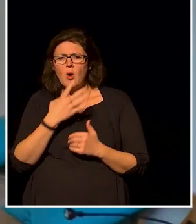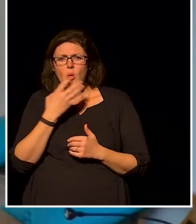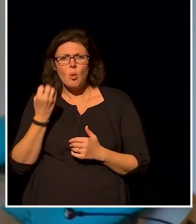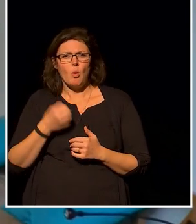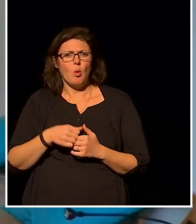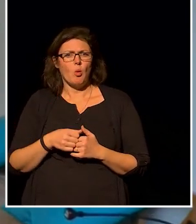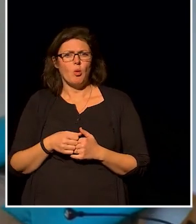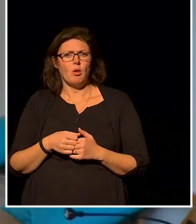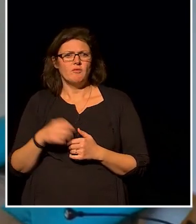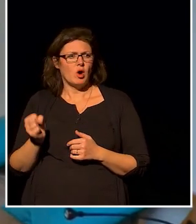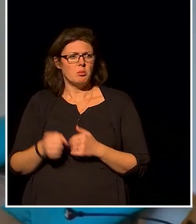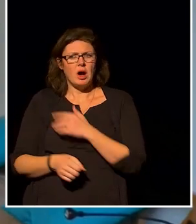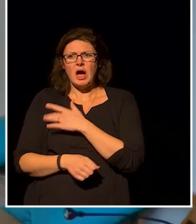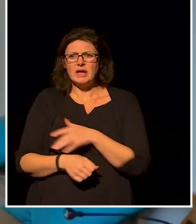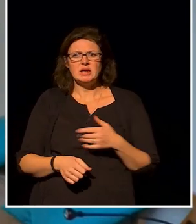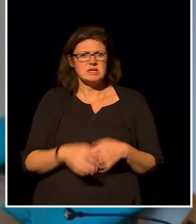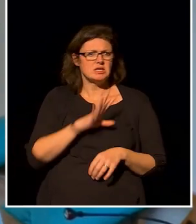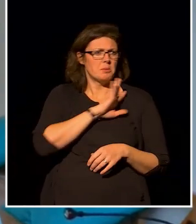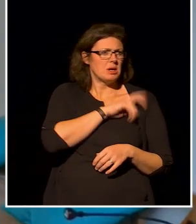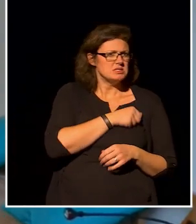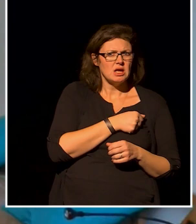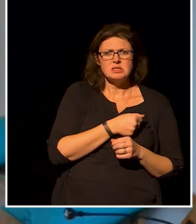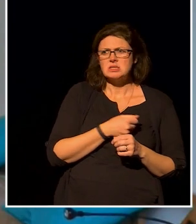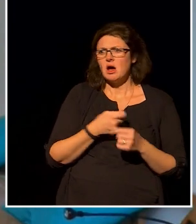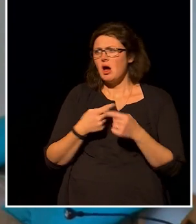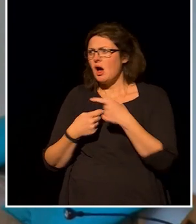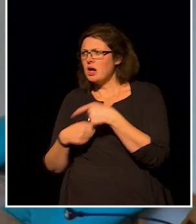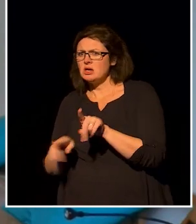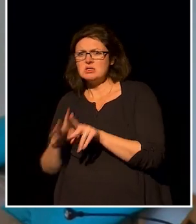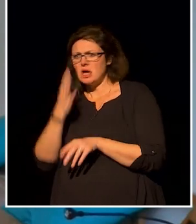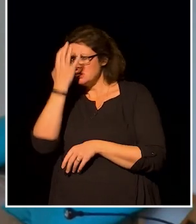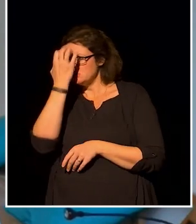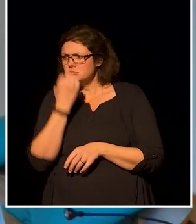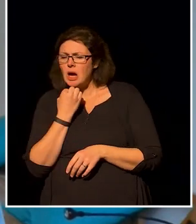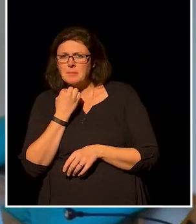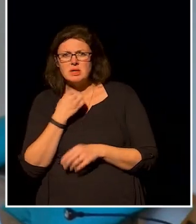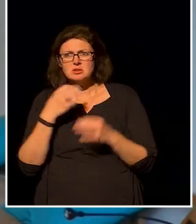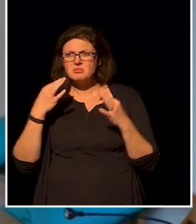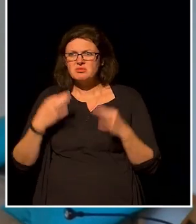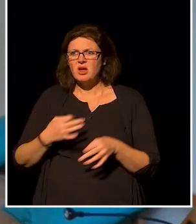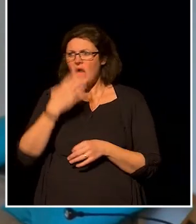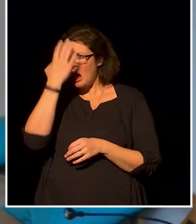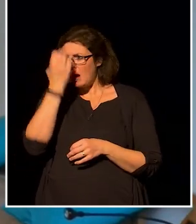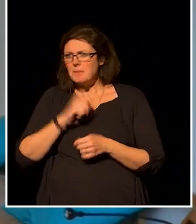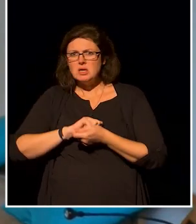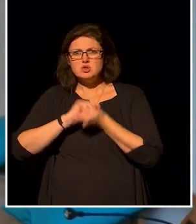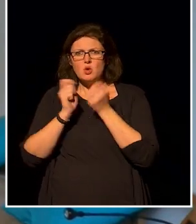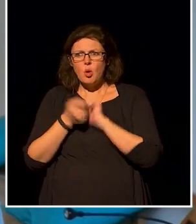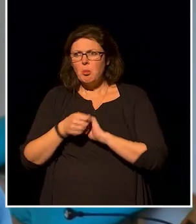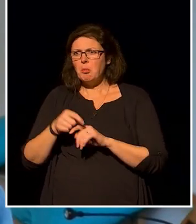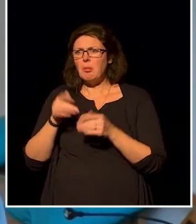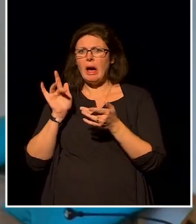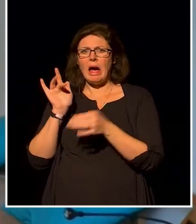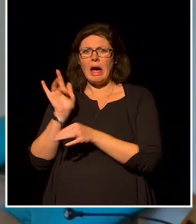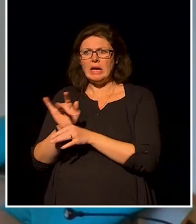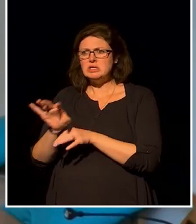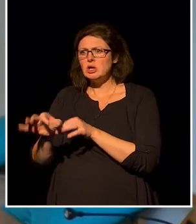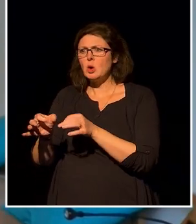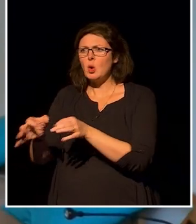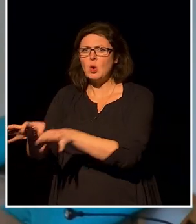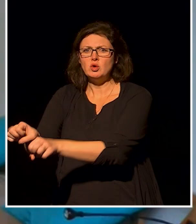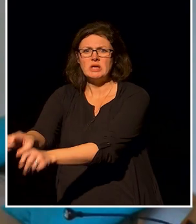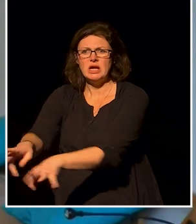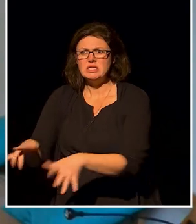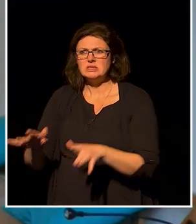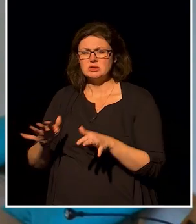Seite Hamas, und die Hamas wird plötzlich zu einer antikolonialistischen Befreiungsbewegung, und das ist verrückt. Das ist einfach Wahnsinn.